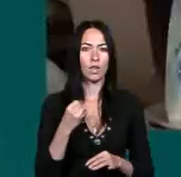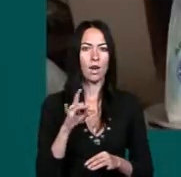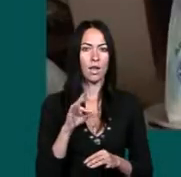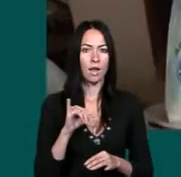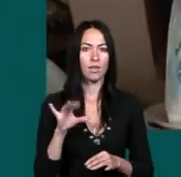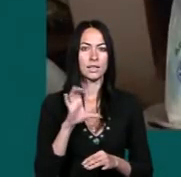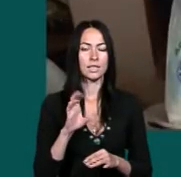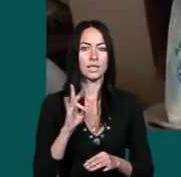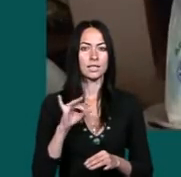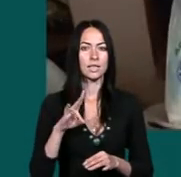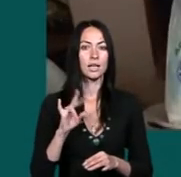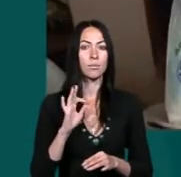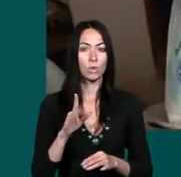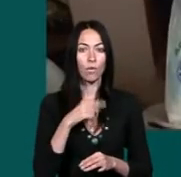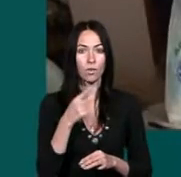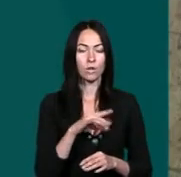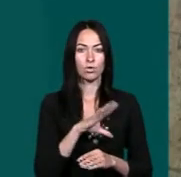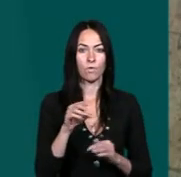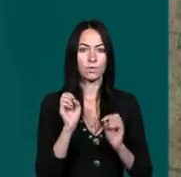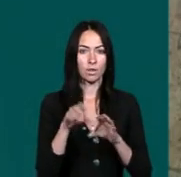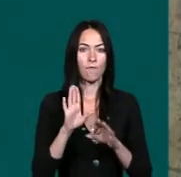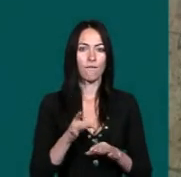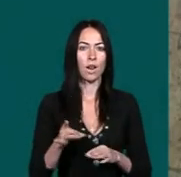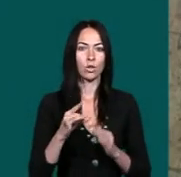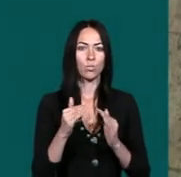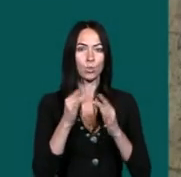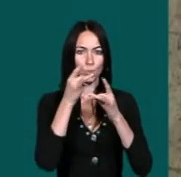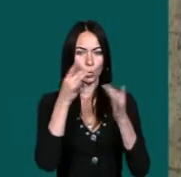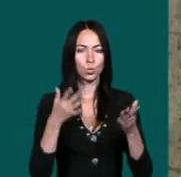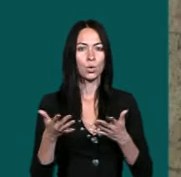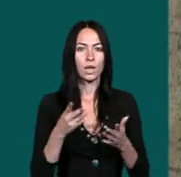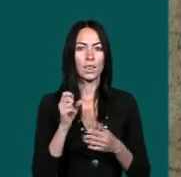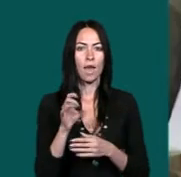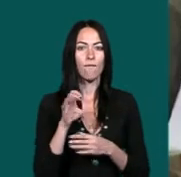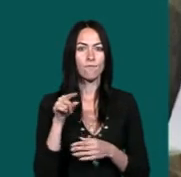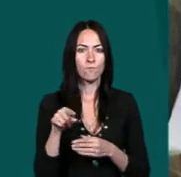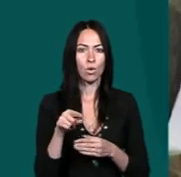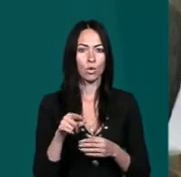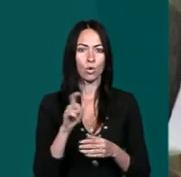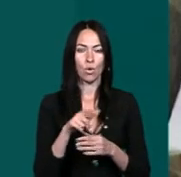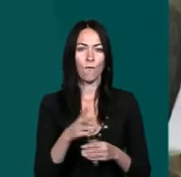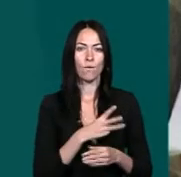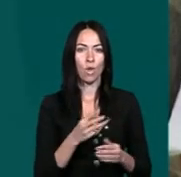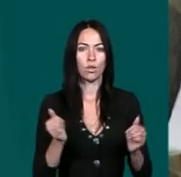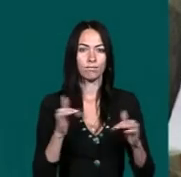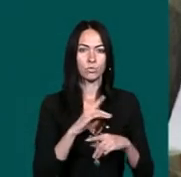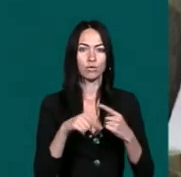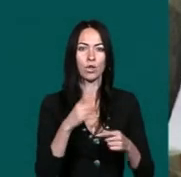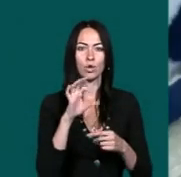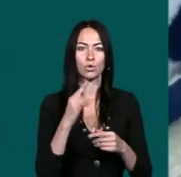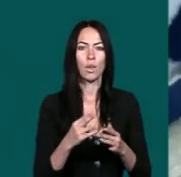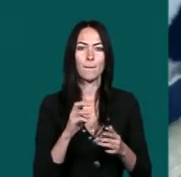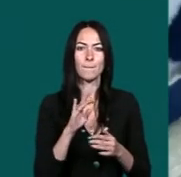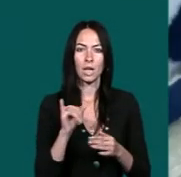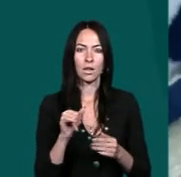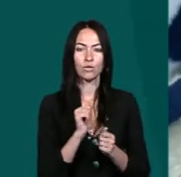каже, складають все у районному будинку культури, який на фото. Гуртуються волонтери через соціальні мережі.